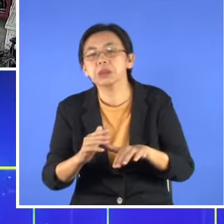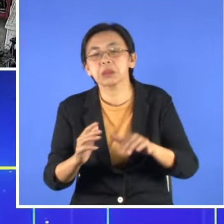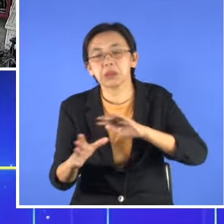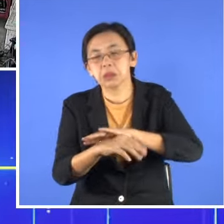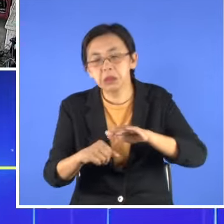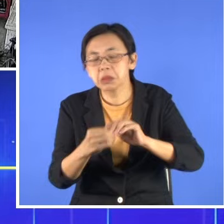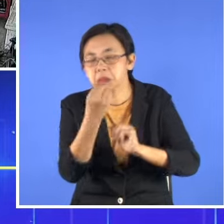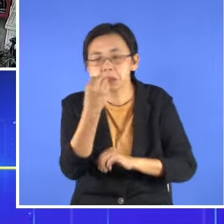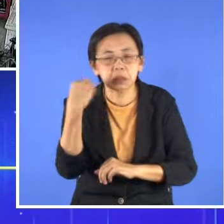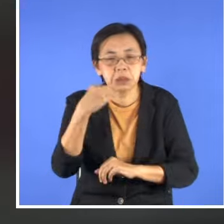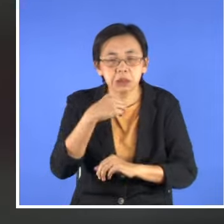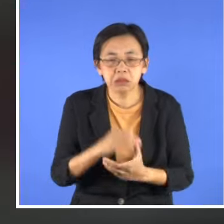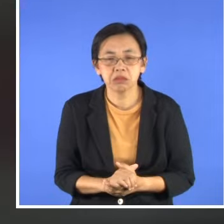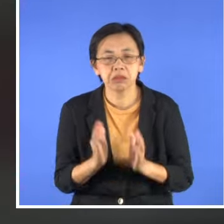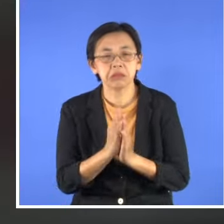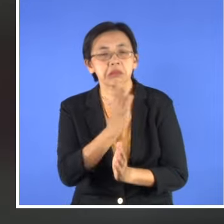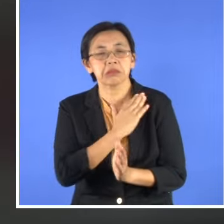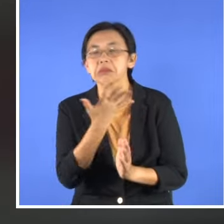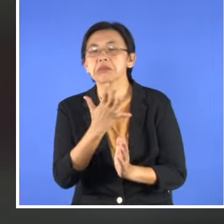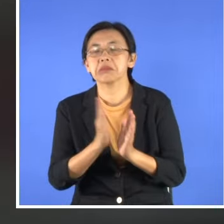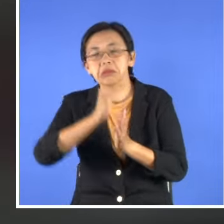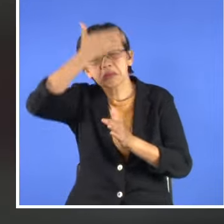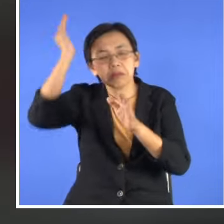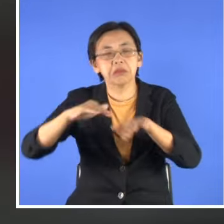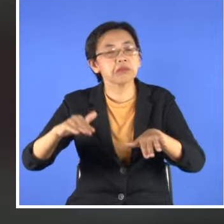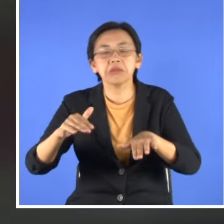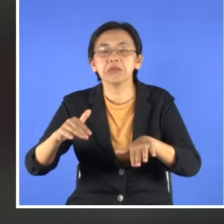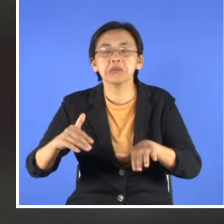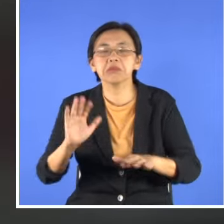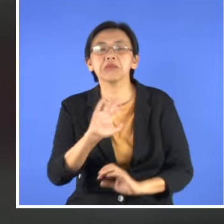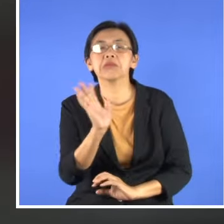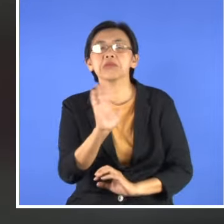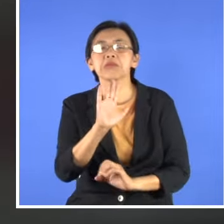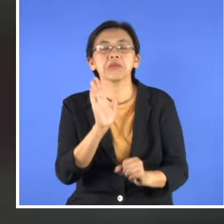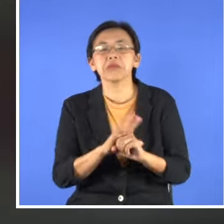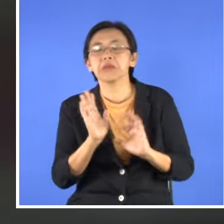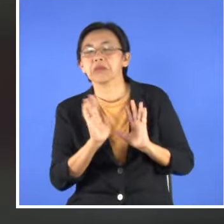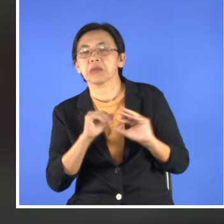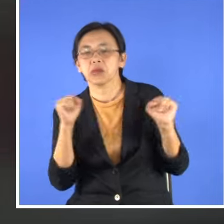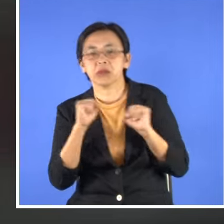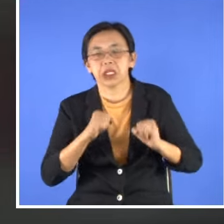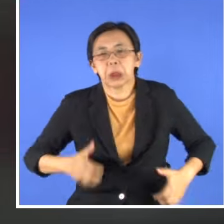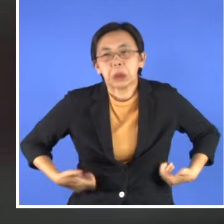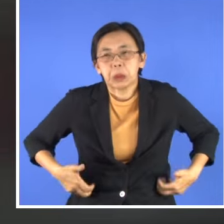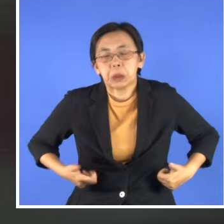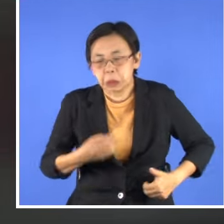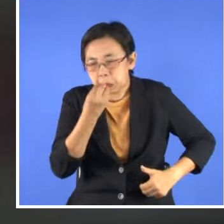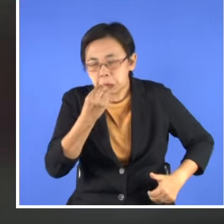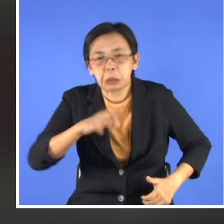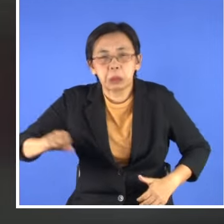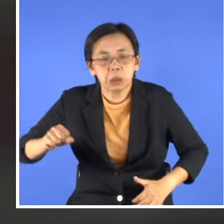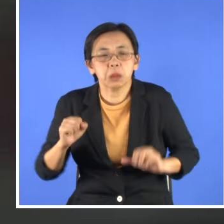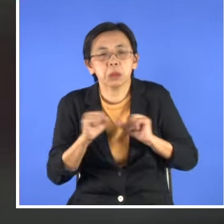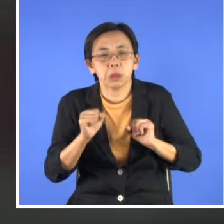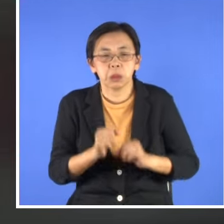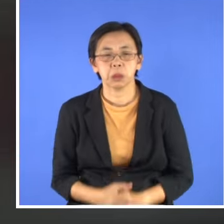เช้าเนี่ยปรากฏว่าไม่มีพระไม่มีเณรเ่ะมาเดินบิณฑบาตรับบินรับบาตรอีกแล้วครับเนื่องจากว่ากลัวกลัวลิงเนี่ยมาแย่งล่าสุดเนี่ยนะ